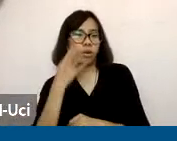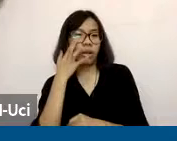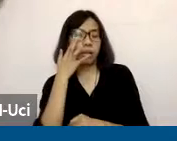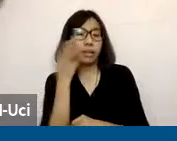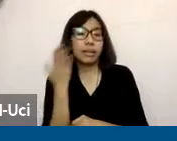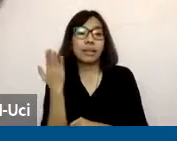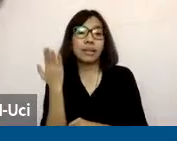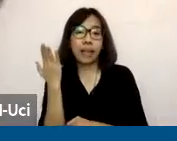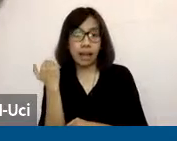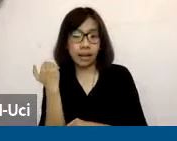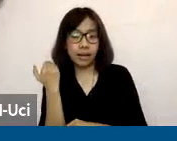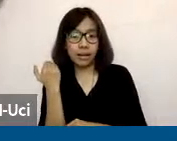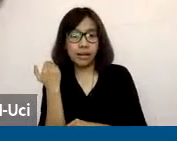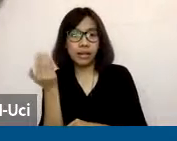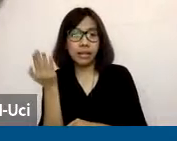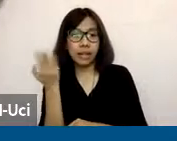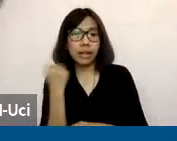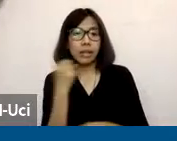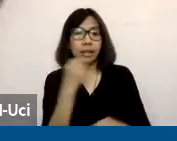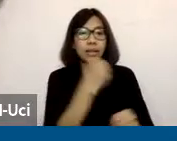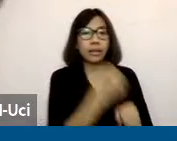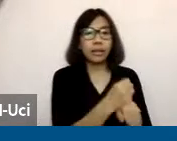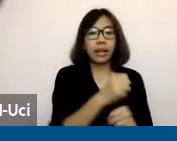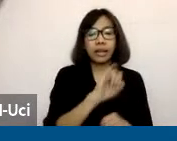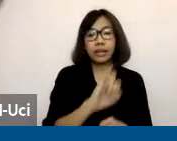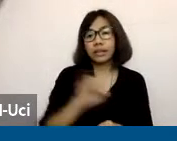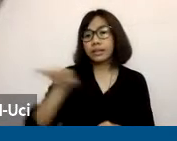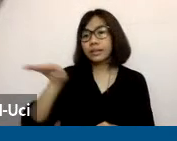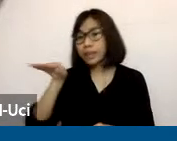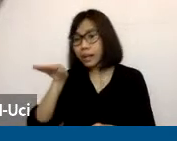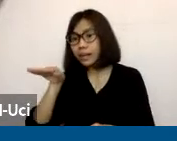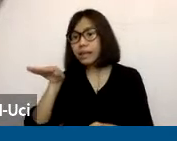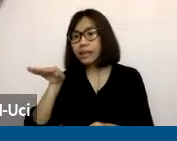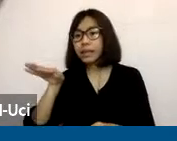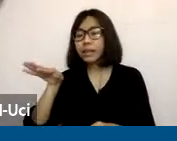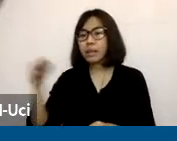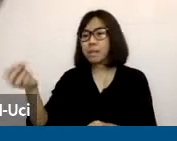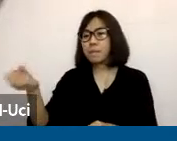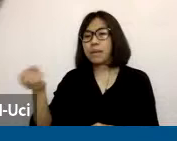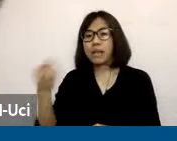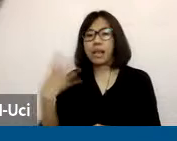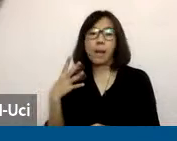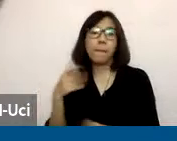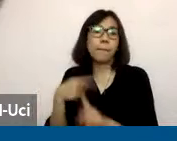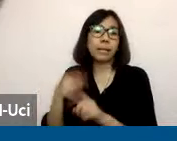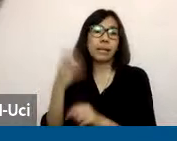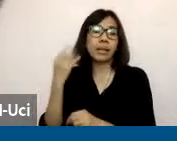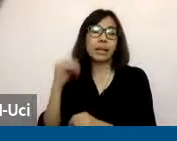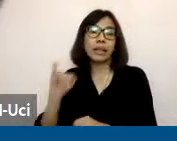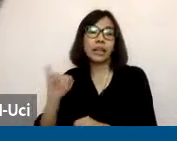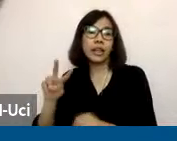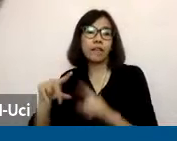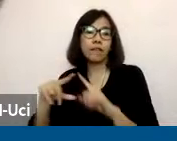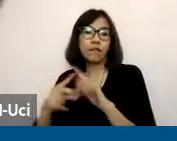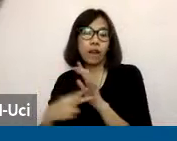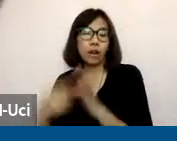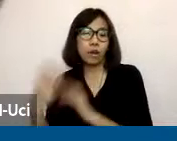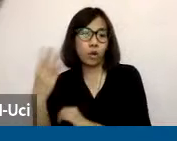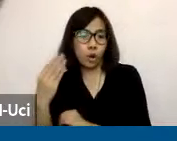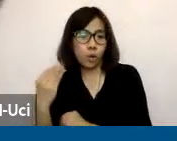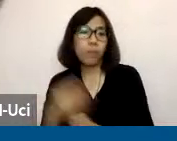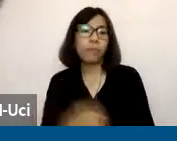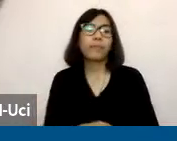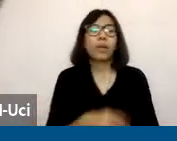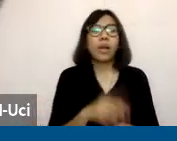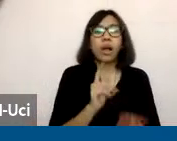disebutkan ya diawal-awal Eh gpu-z juga disebutkan ulang dari Pak Ivan bahwa Indonesia sebetulnya terlibat